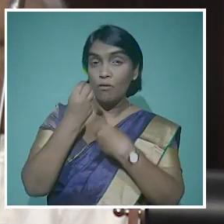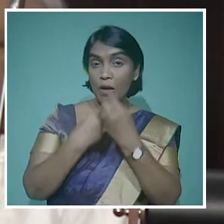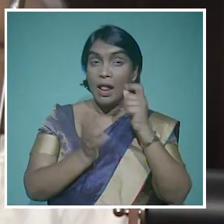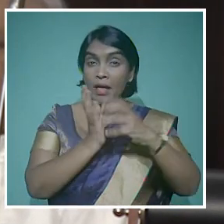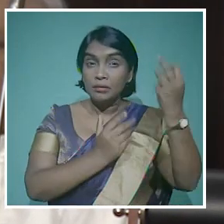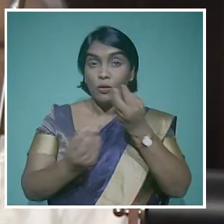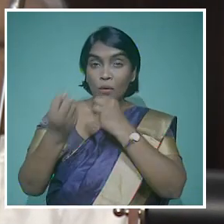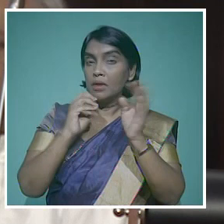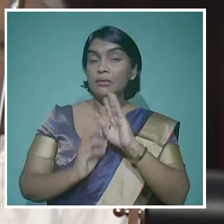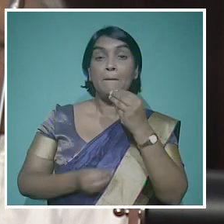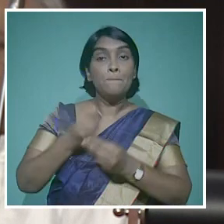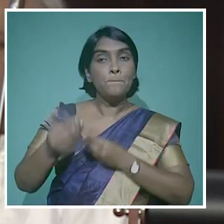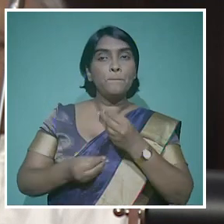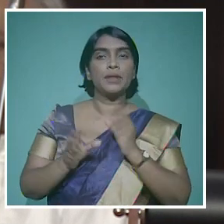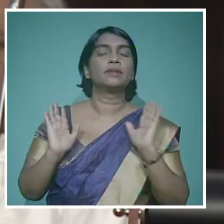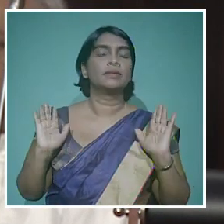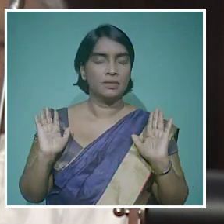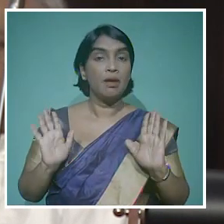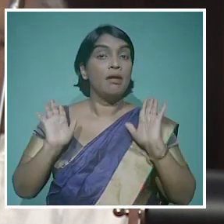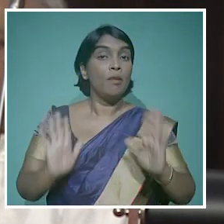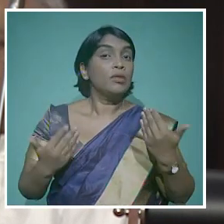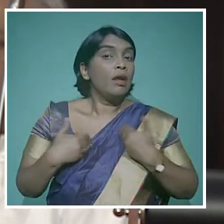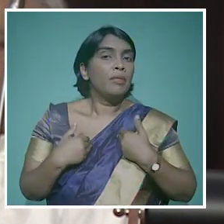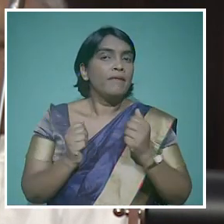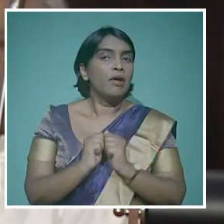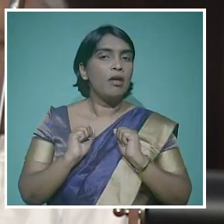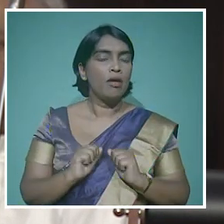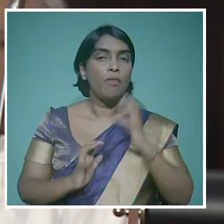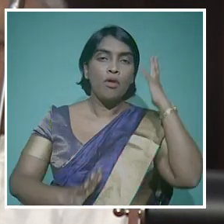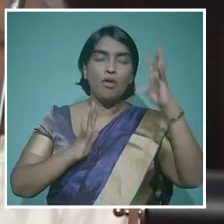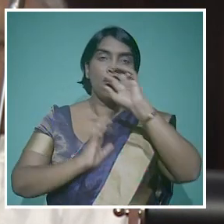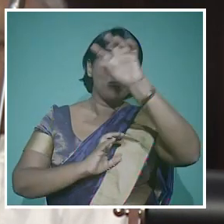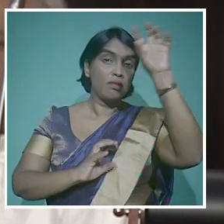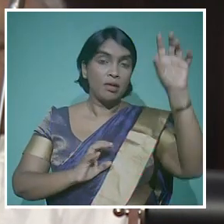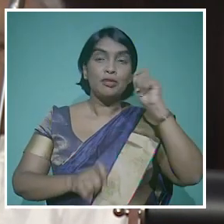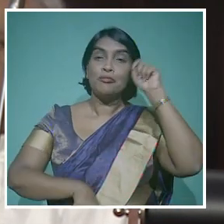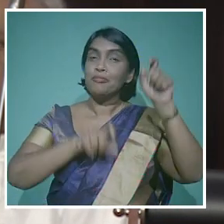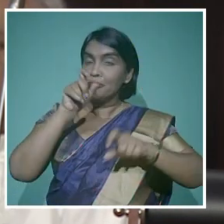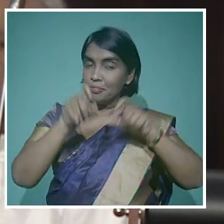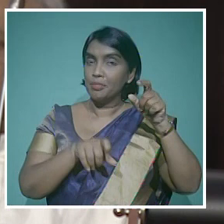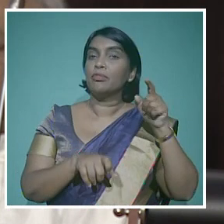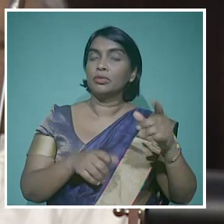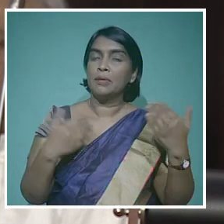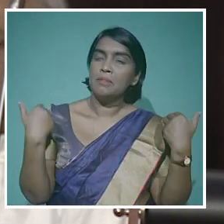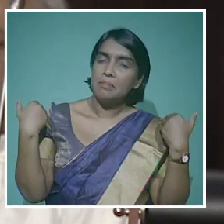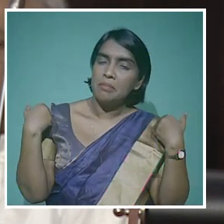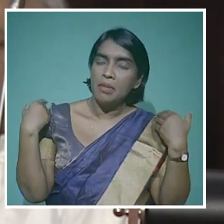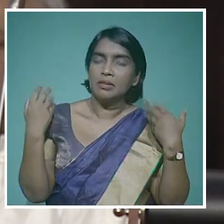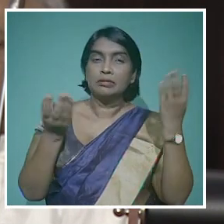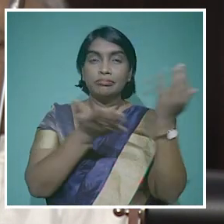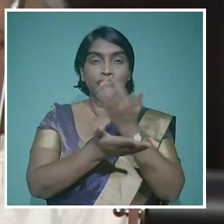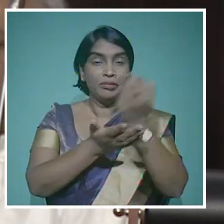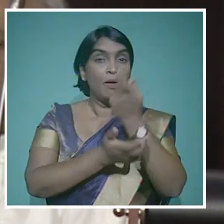නොව ආයෝජනය සඳහායි. නමුත් අපි කළේ කුමක්ද? ලෝකයේ වෙනත් රටවල ජනතාව වෙහෙස මහන්සි වී උපයන